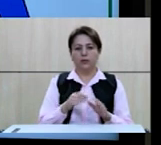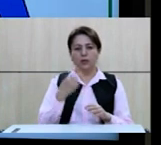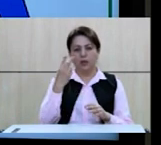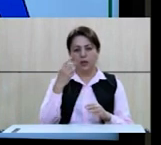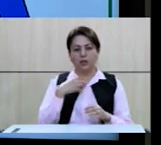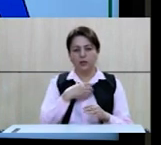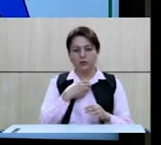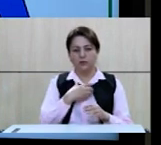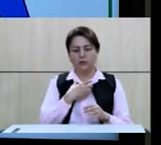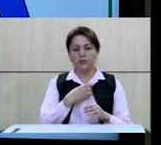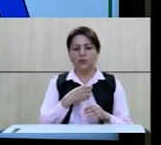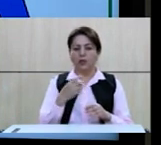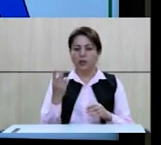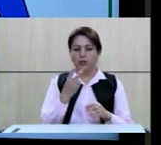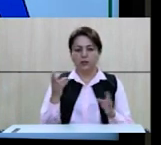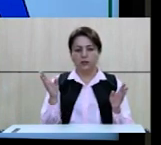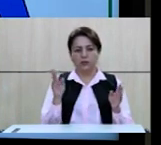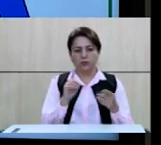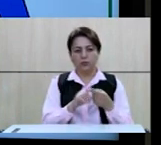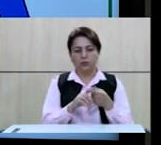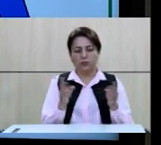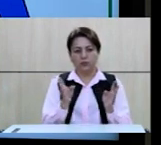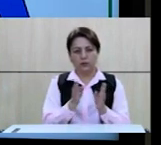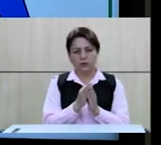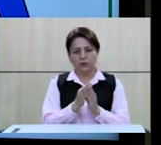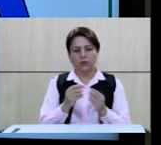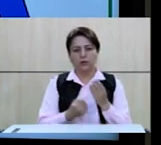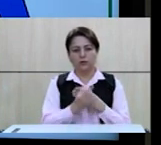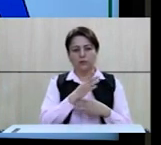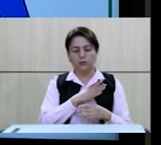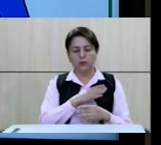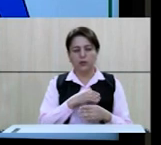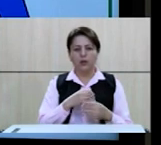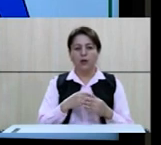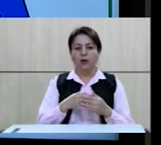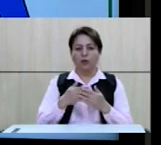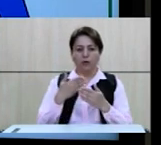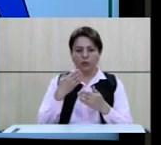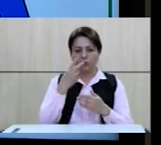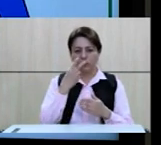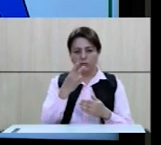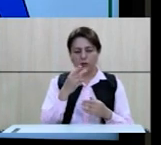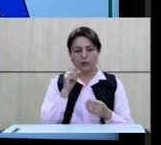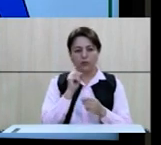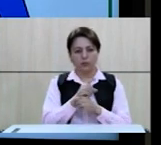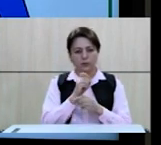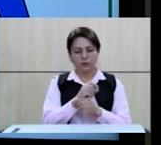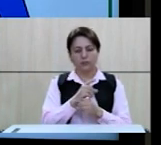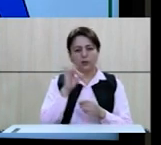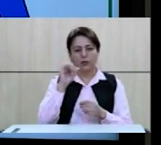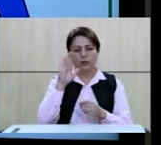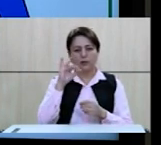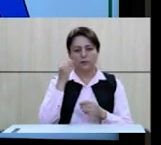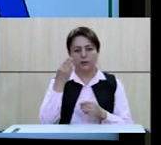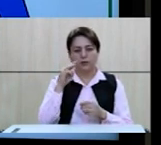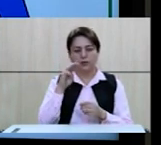asosning bir-biriga qo'shilishidan hosil bo'ladi. Biz yuqorida ko'rgan topshirig'imizdagi ravishlar